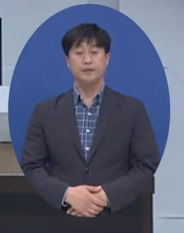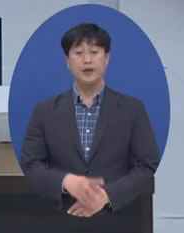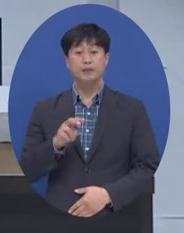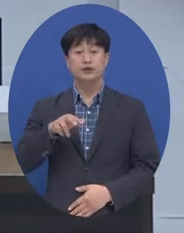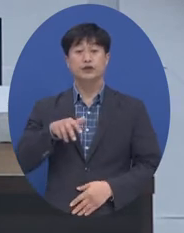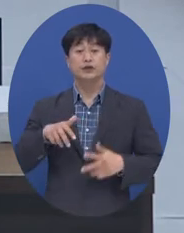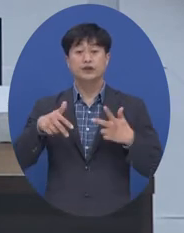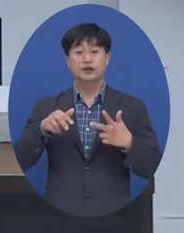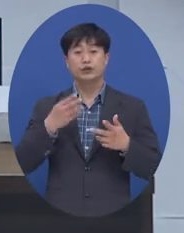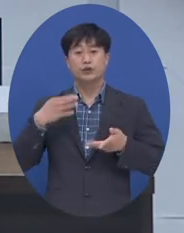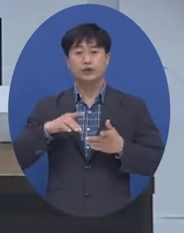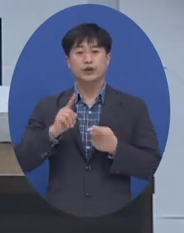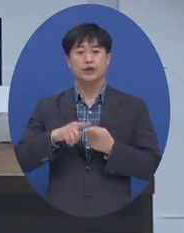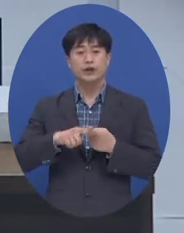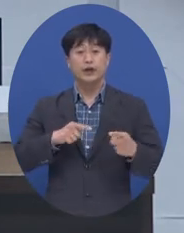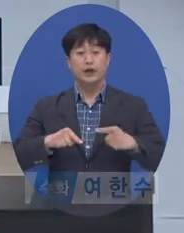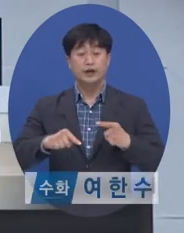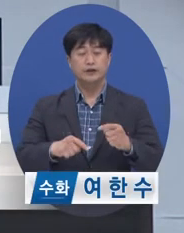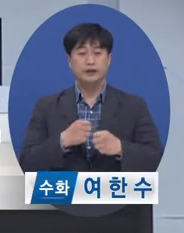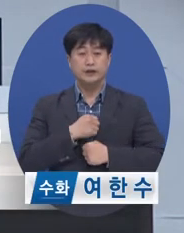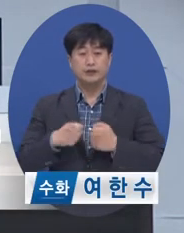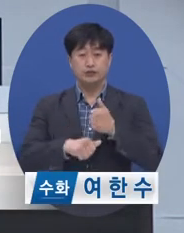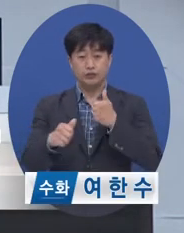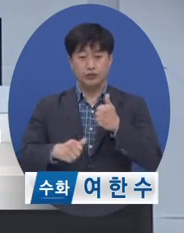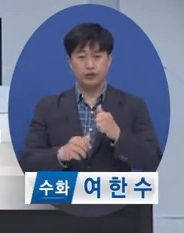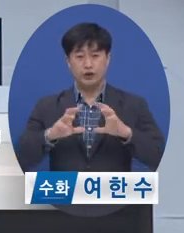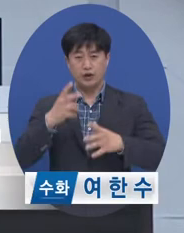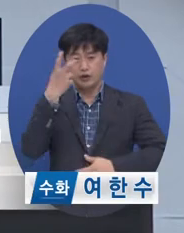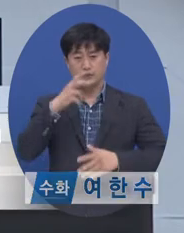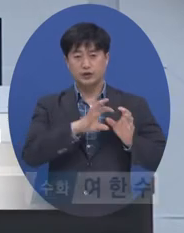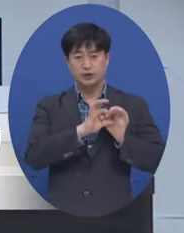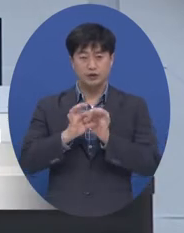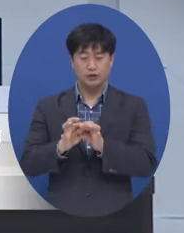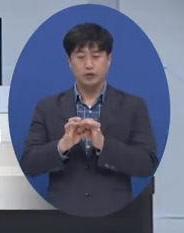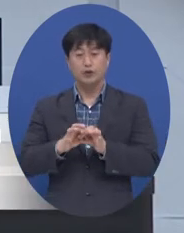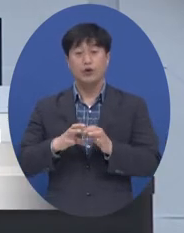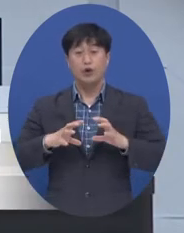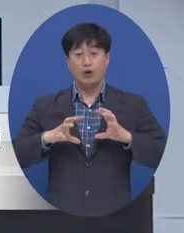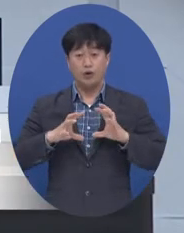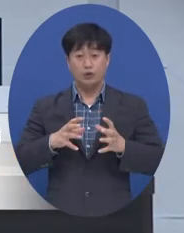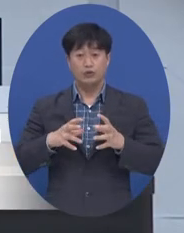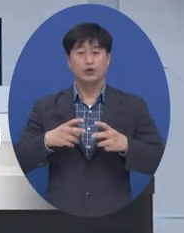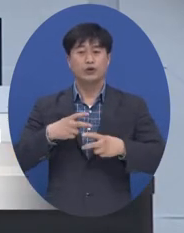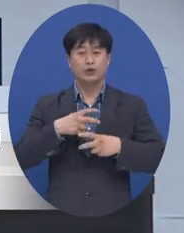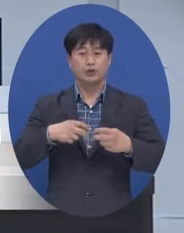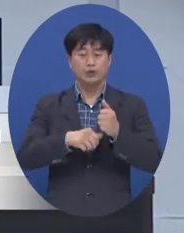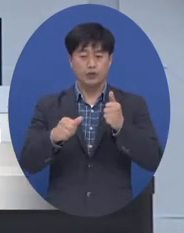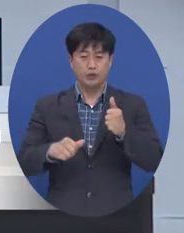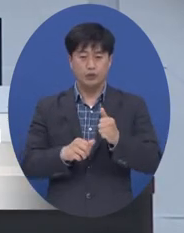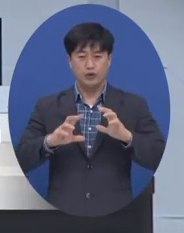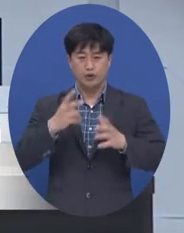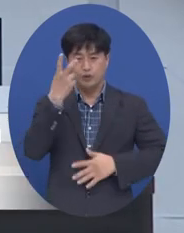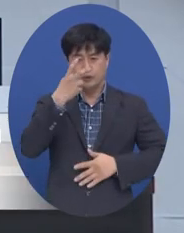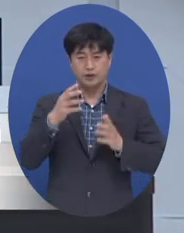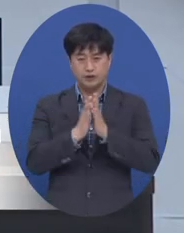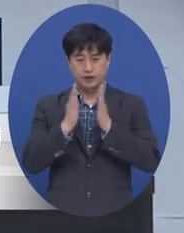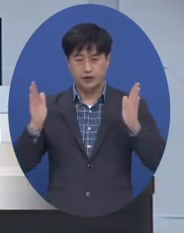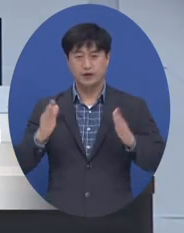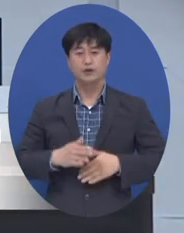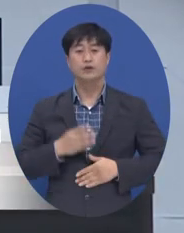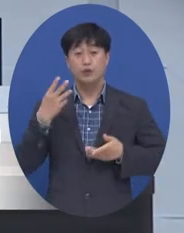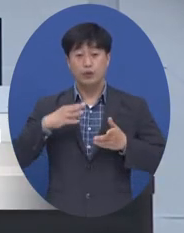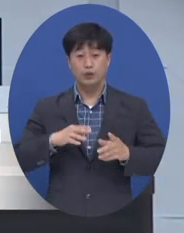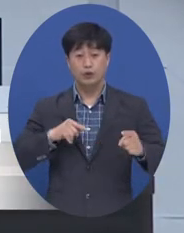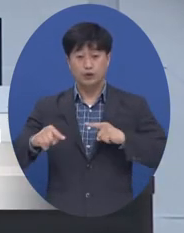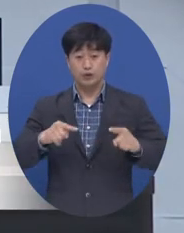민선 7기 경기도에 대한 행정안전위원회 국정감사에 이어 국회 국토교통위원회 국정감사가 진행됐습니다.